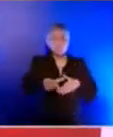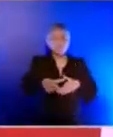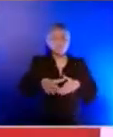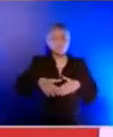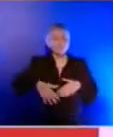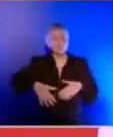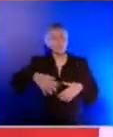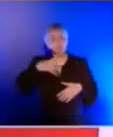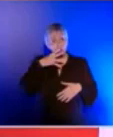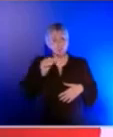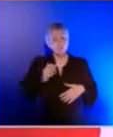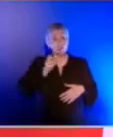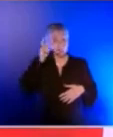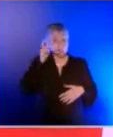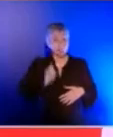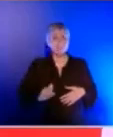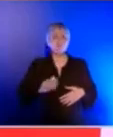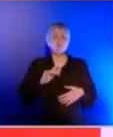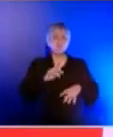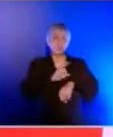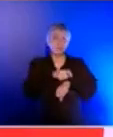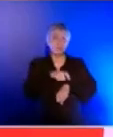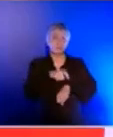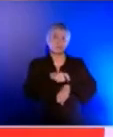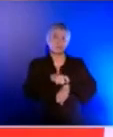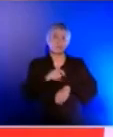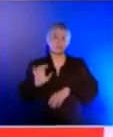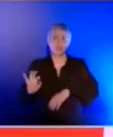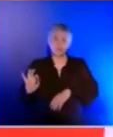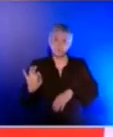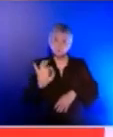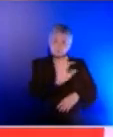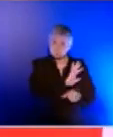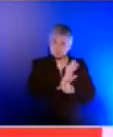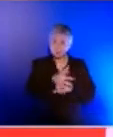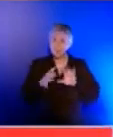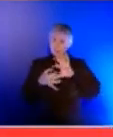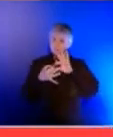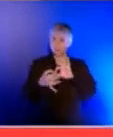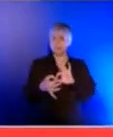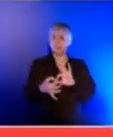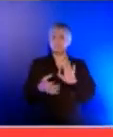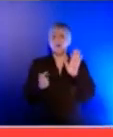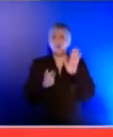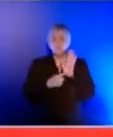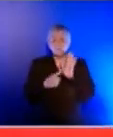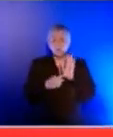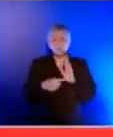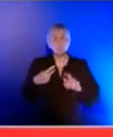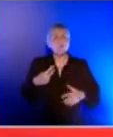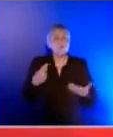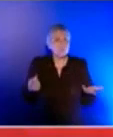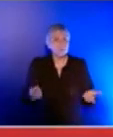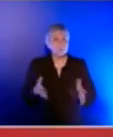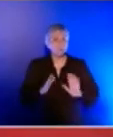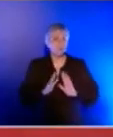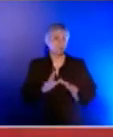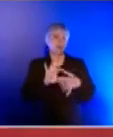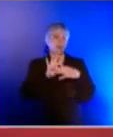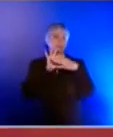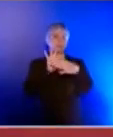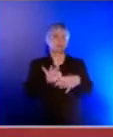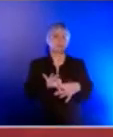είμαστε αναγκασμένοι όλοι να ζούμε λόγω της κρίσης του COVID-19. Έχουμε όμως ακόμα πολλά βήματα να κάνουμε. πρέπει να συνεχίσουμε σε